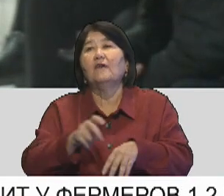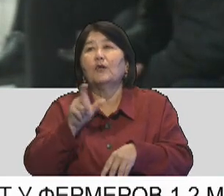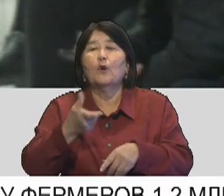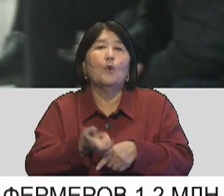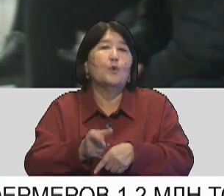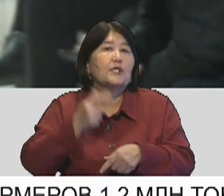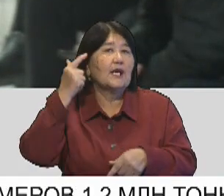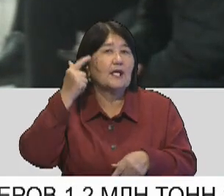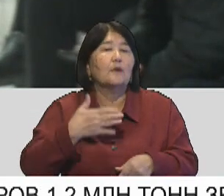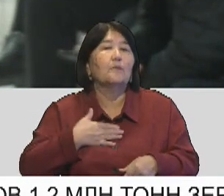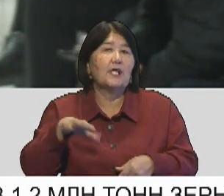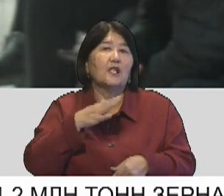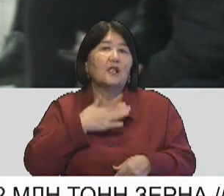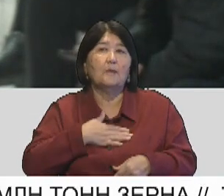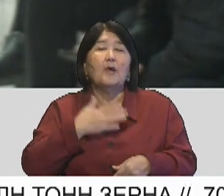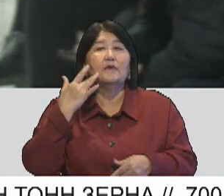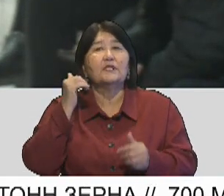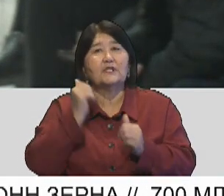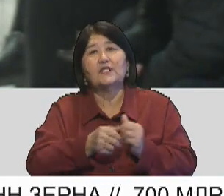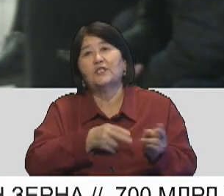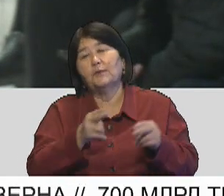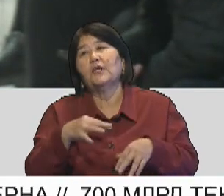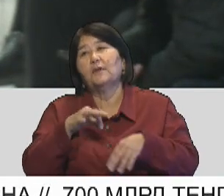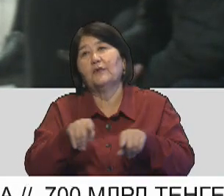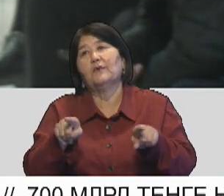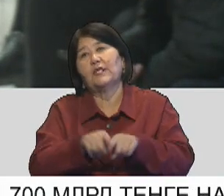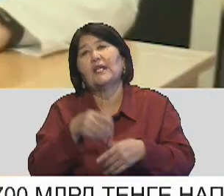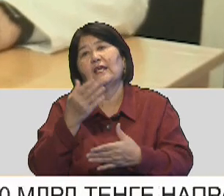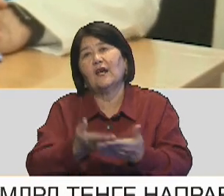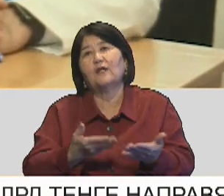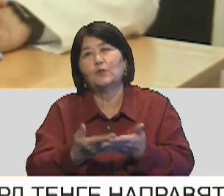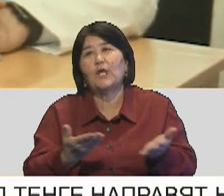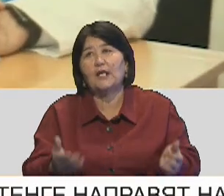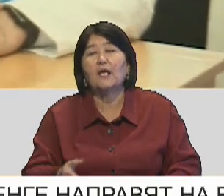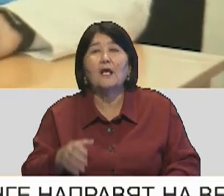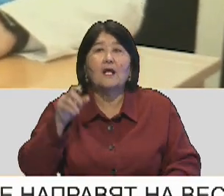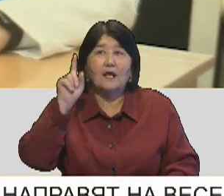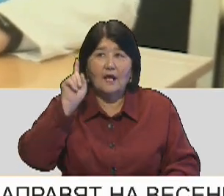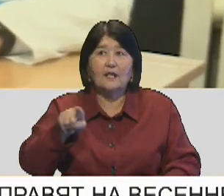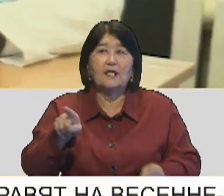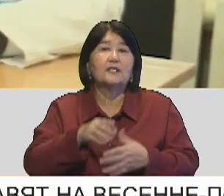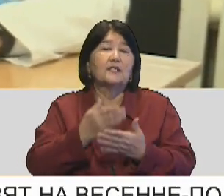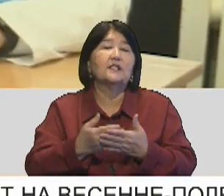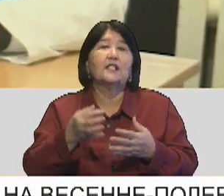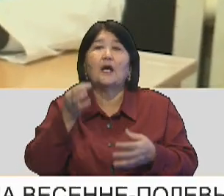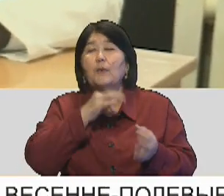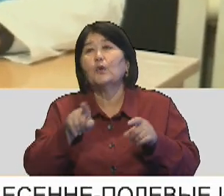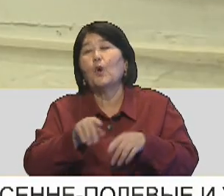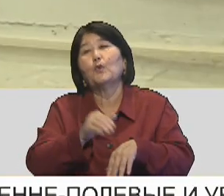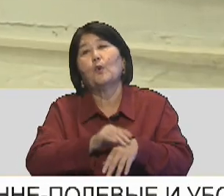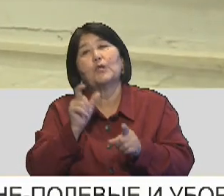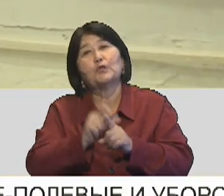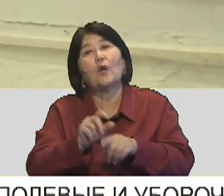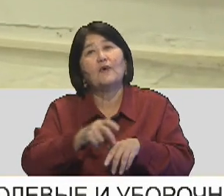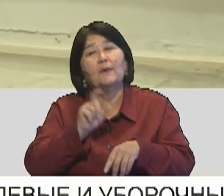грамотные мы довольны Пусть почаще приезжают и проводят такие консультации как известно лечат не только препараты но и доброе слово